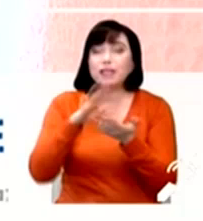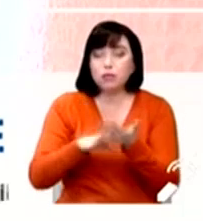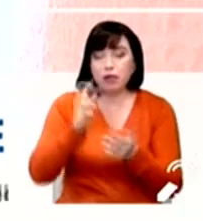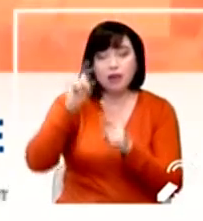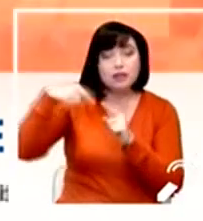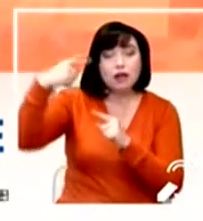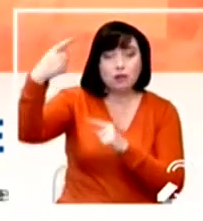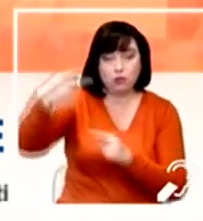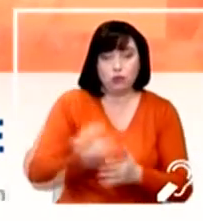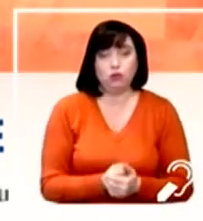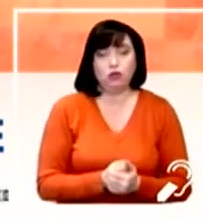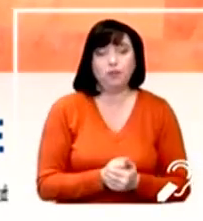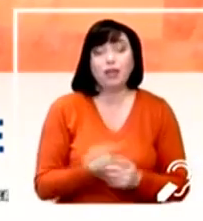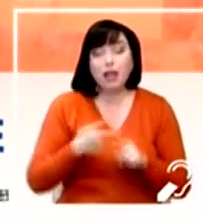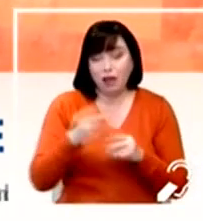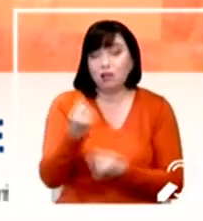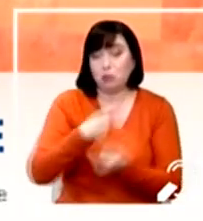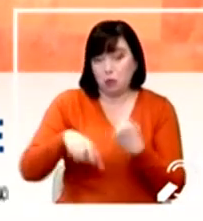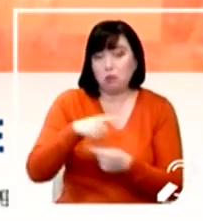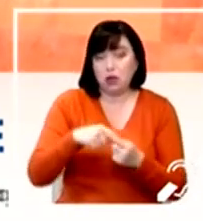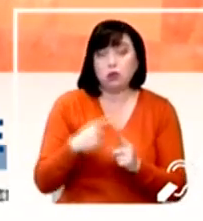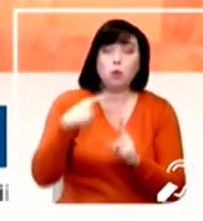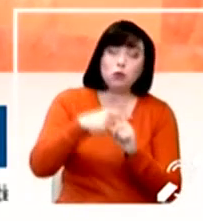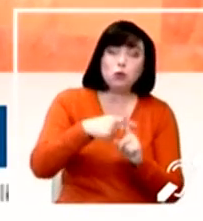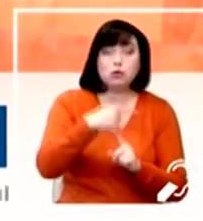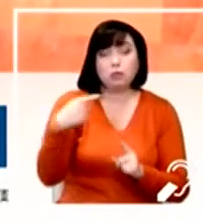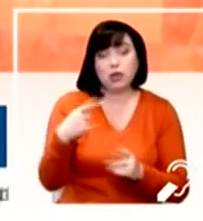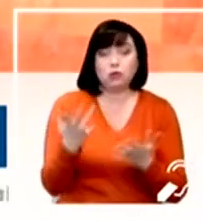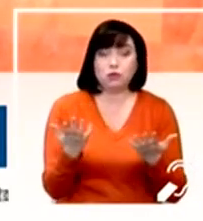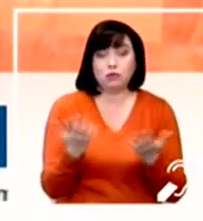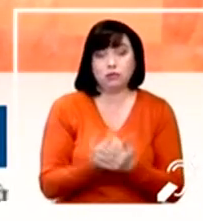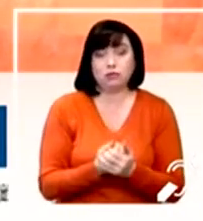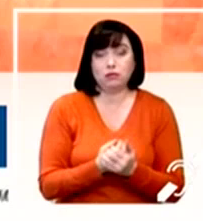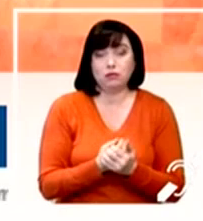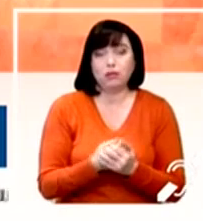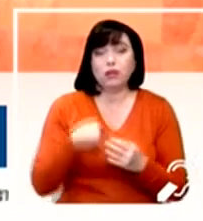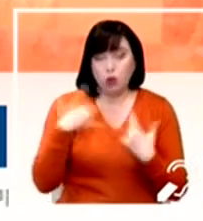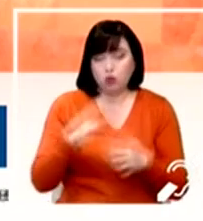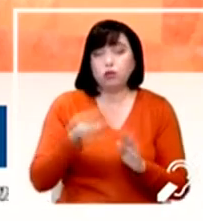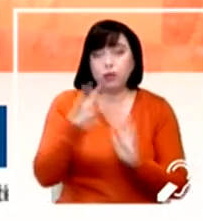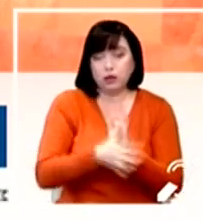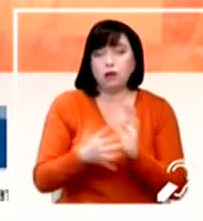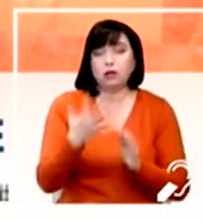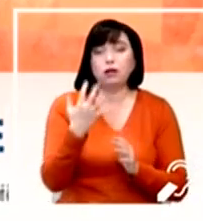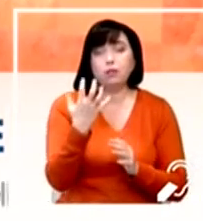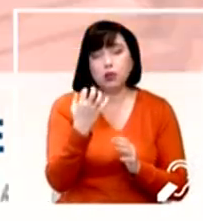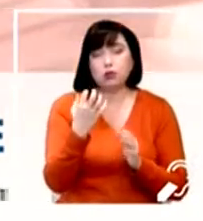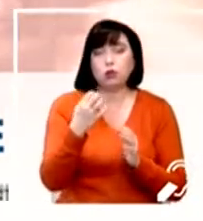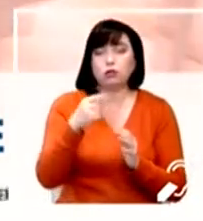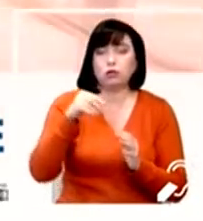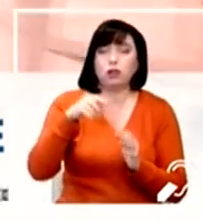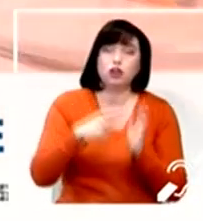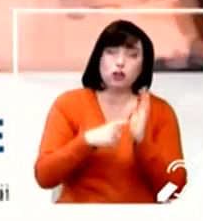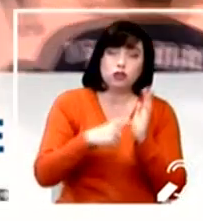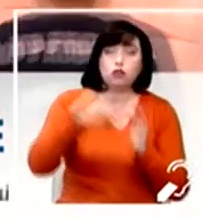pentru ședințe. În această afacere, plus minus, am investit 500-600 de lei acum.